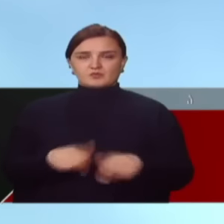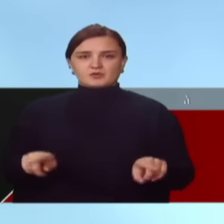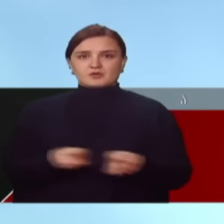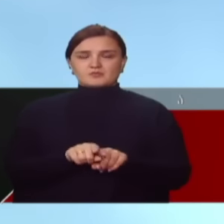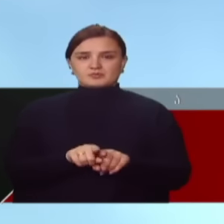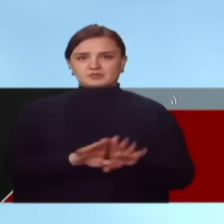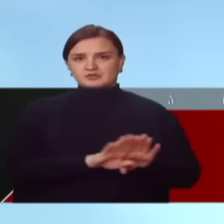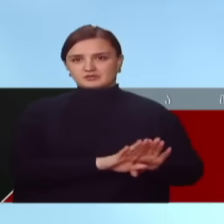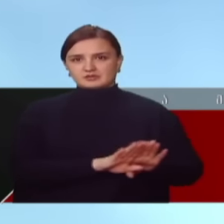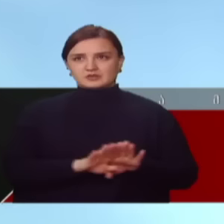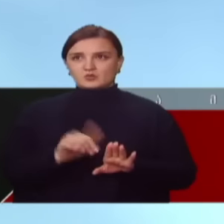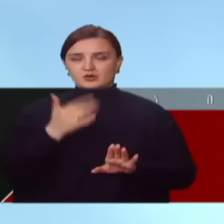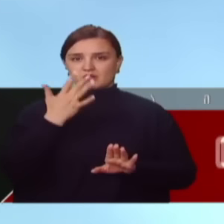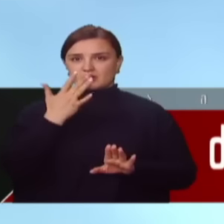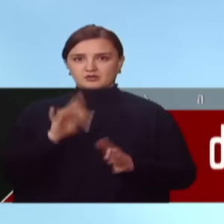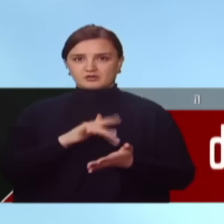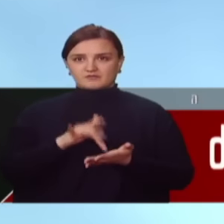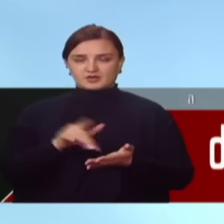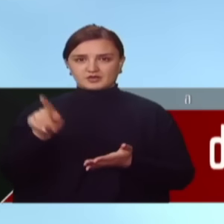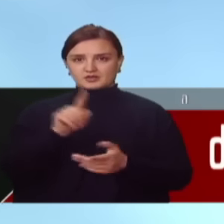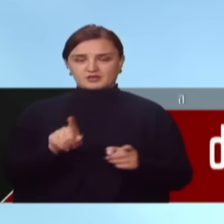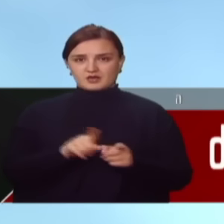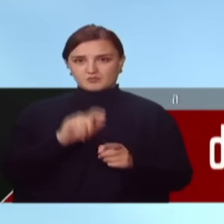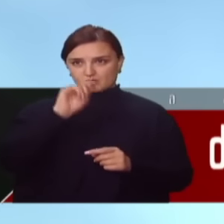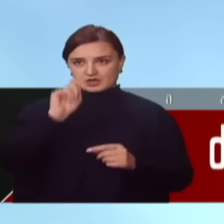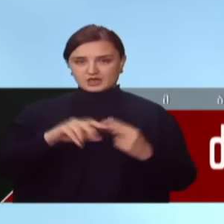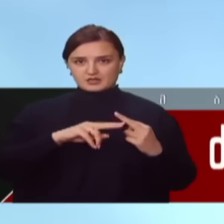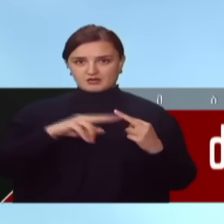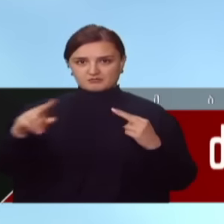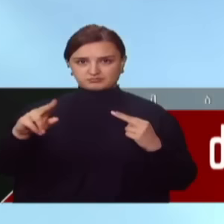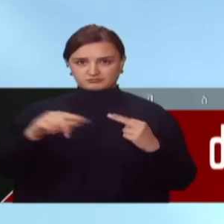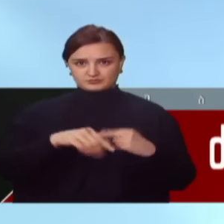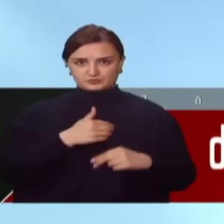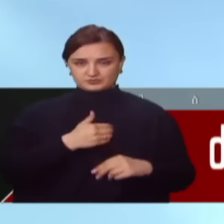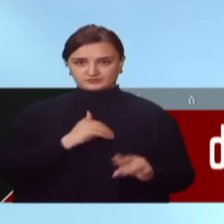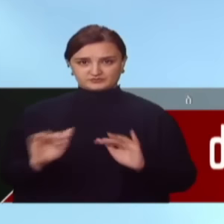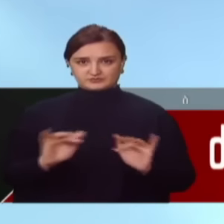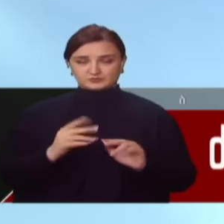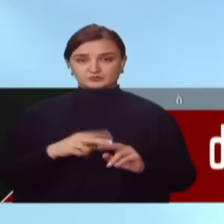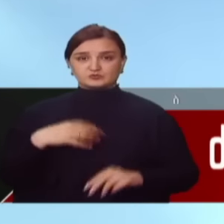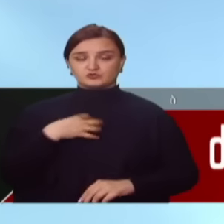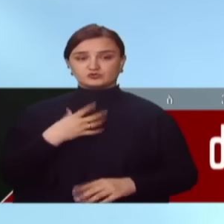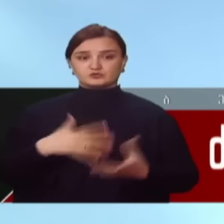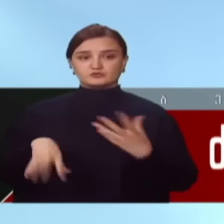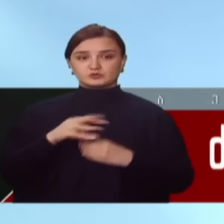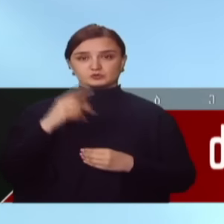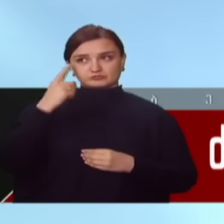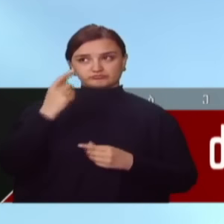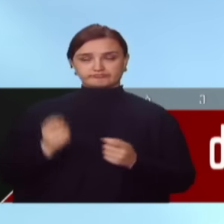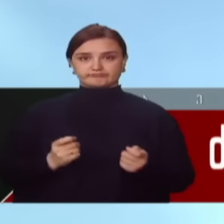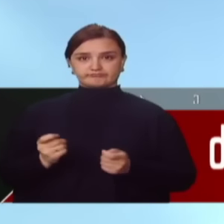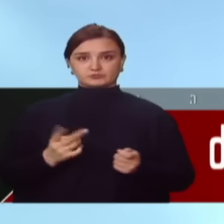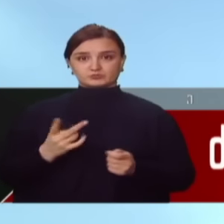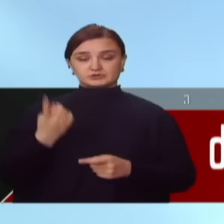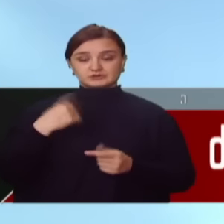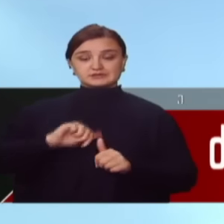განხორციელდა მათ შორის სხვა ქვეყნებში და ეს პარალელები უკრაინასთან ძალიან ცხადი არის. ამიტომ მნიშვნელოვანი არის რომ ყველა დაფიქრდეს რომ ამ ყველაფრის